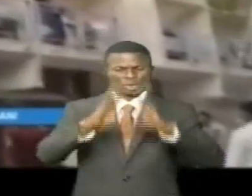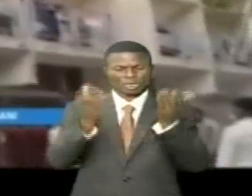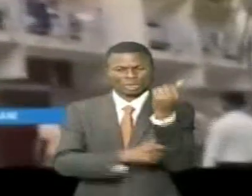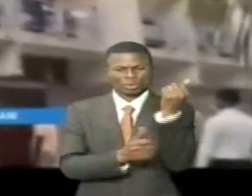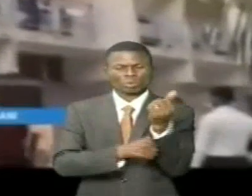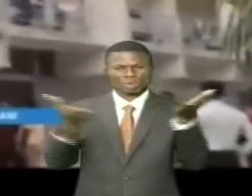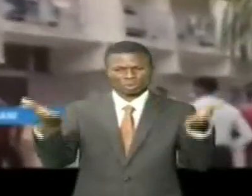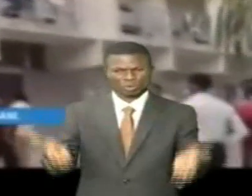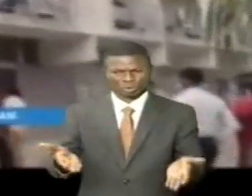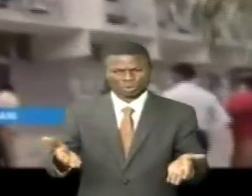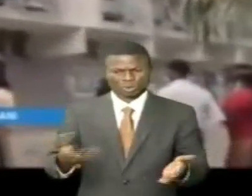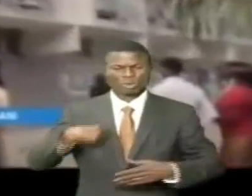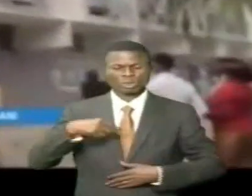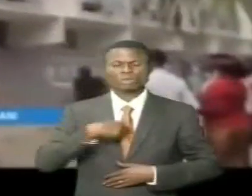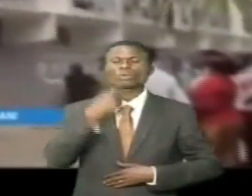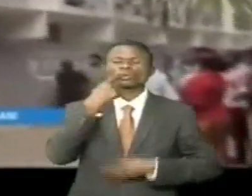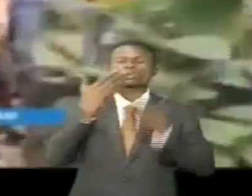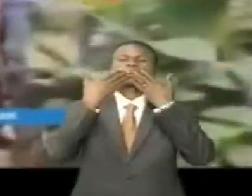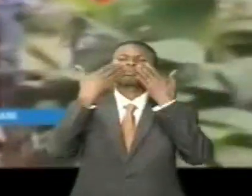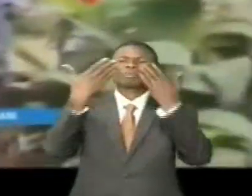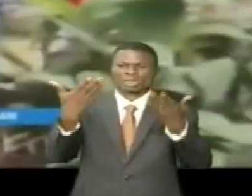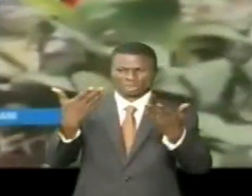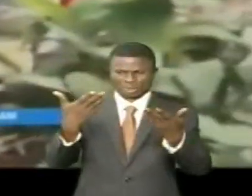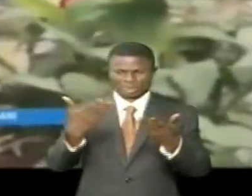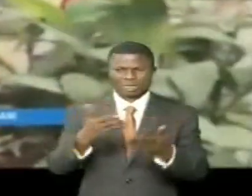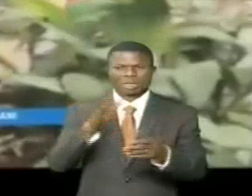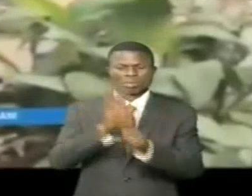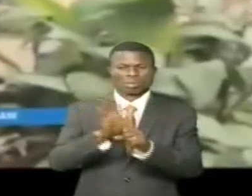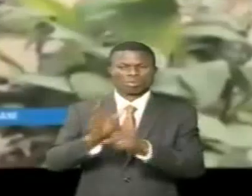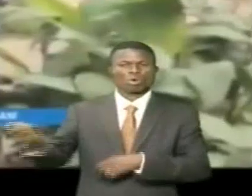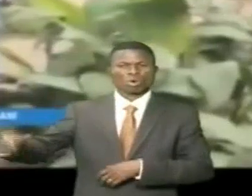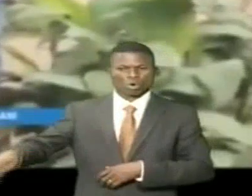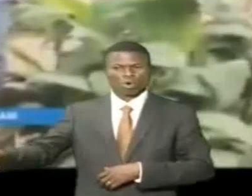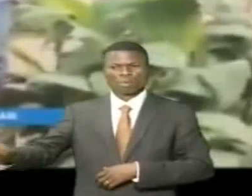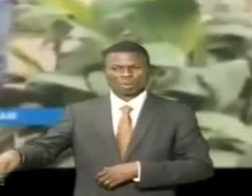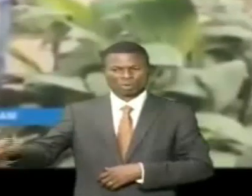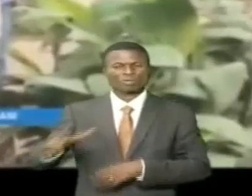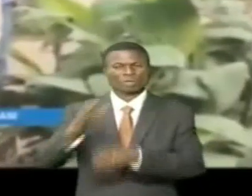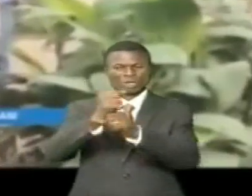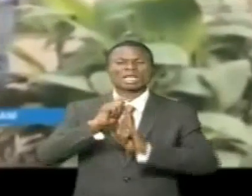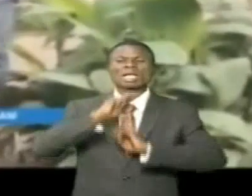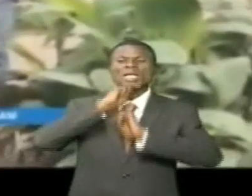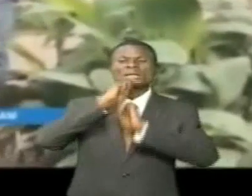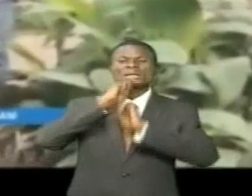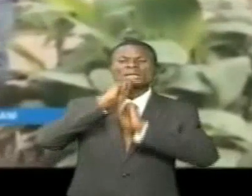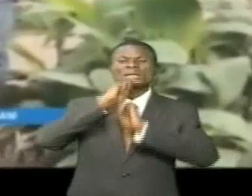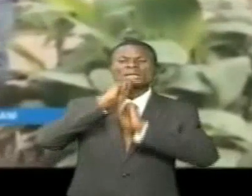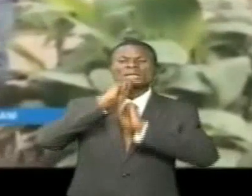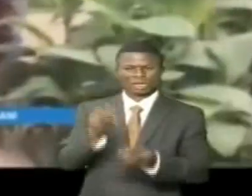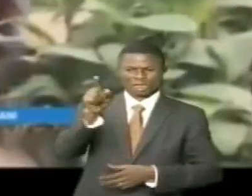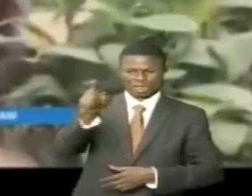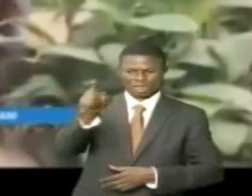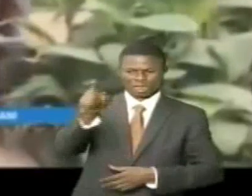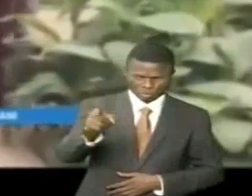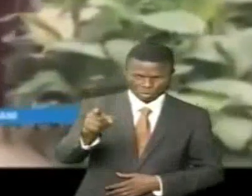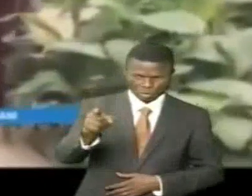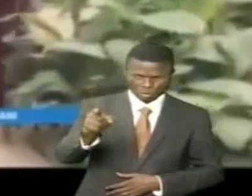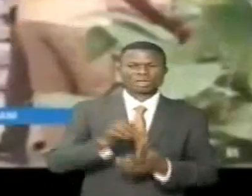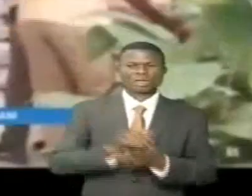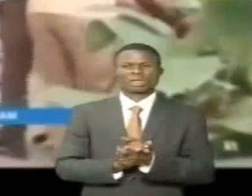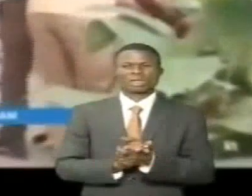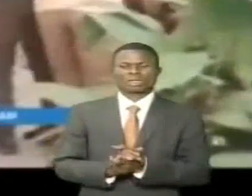nous, nous vous disons merci. Plusieurs provinces du pays ont déjà bénéficié des kits sanitaires de cette